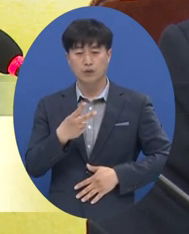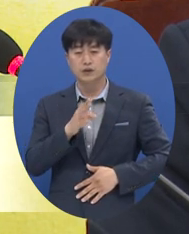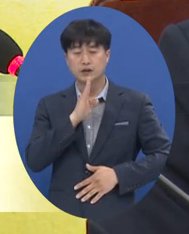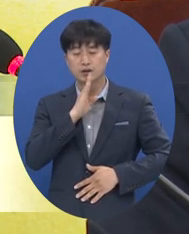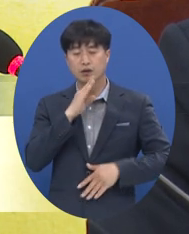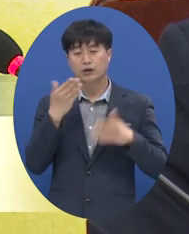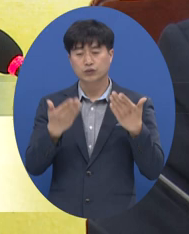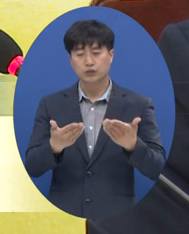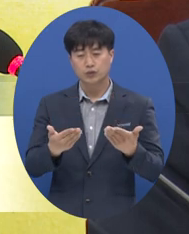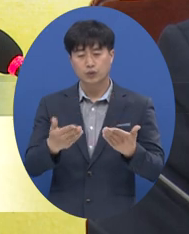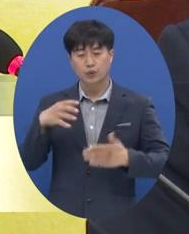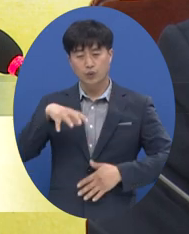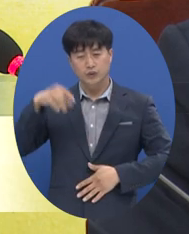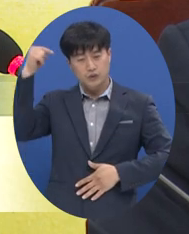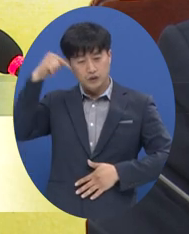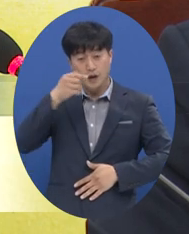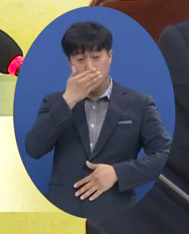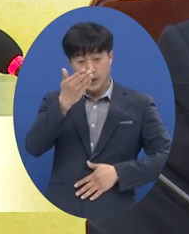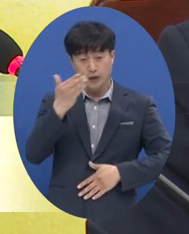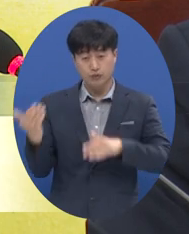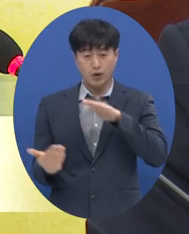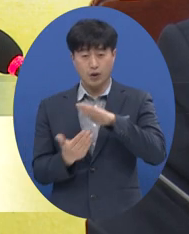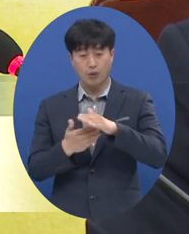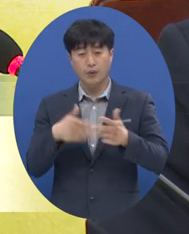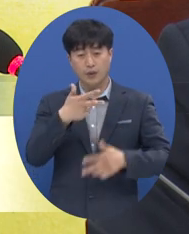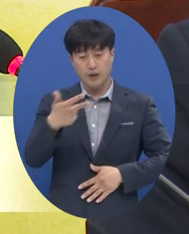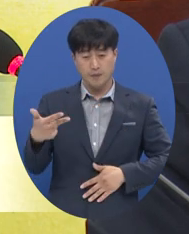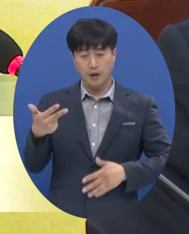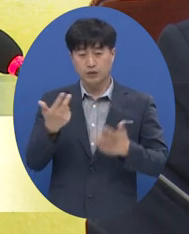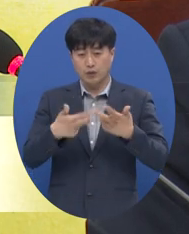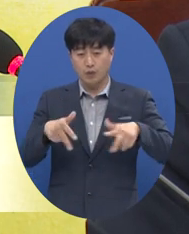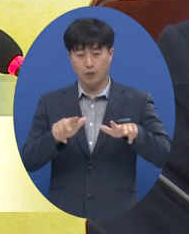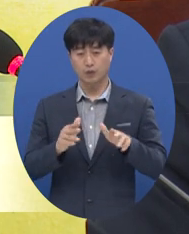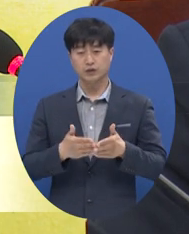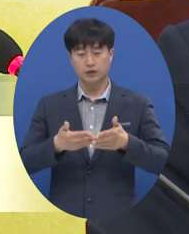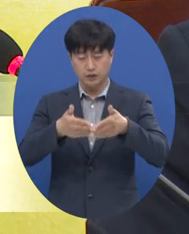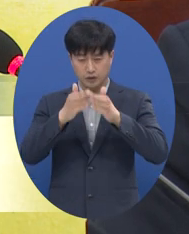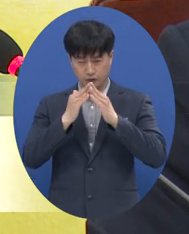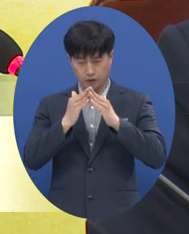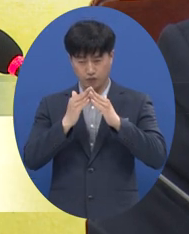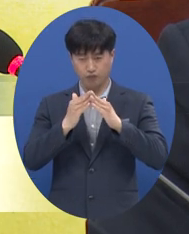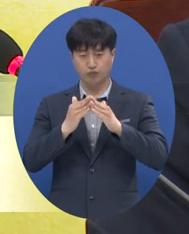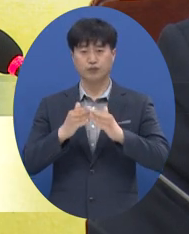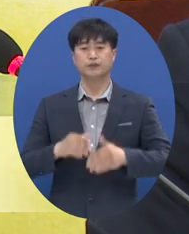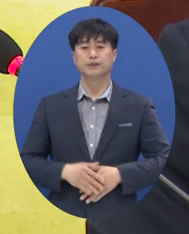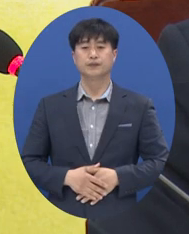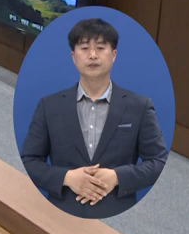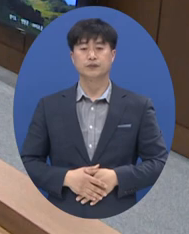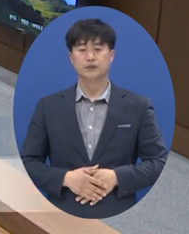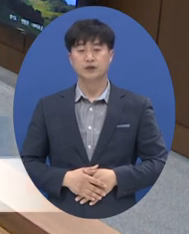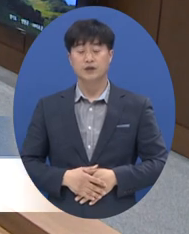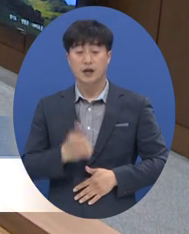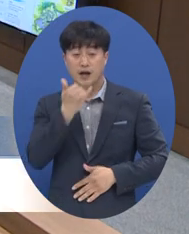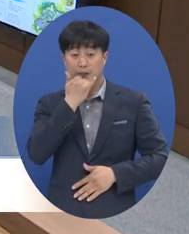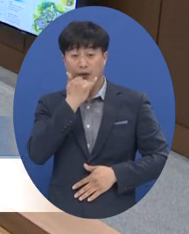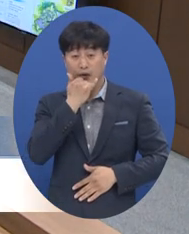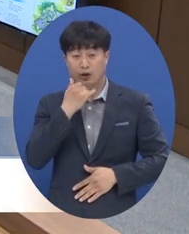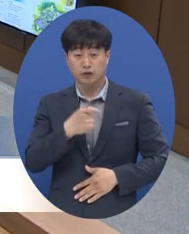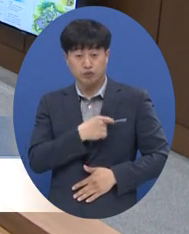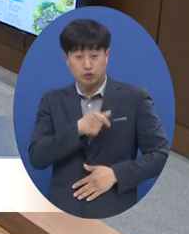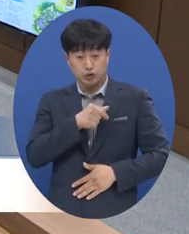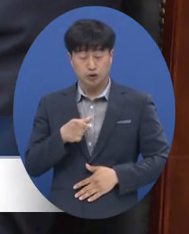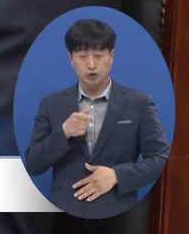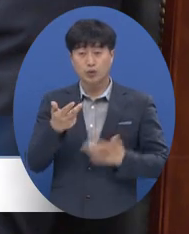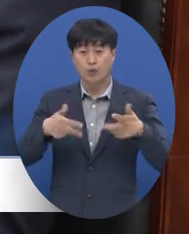진정한 힐링을 느낄 수 있는 최고의 덴마크 후 테마파크를 조성하도록 가평 의 스위스